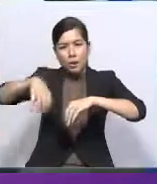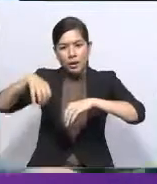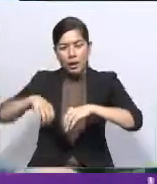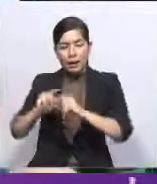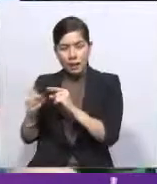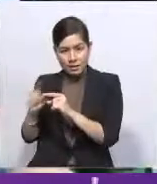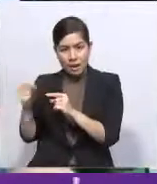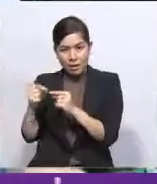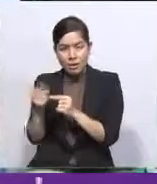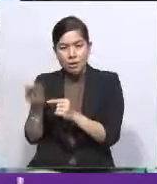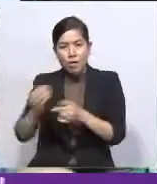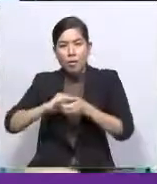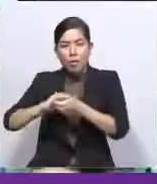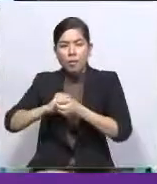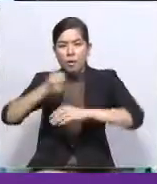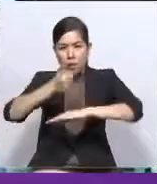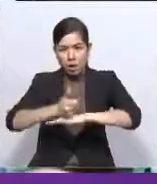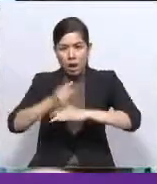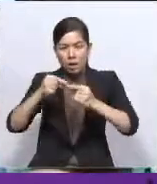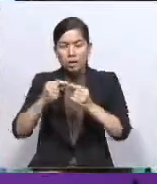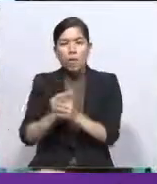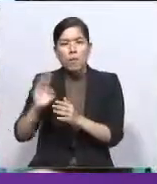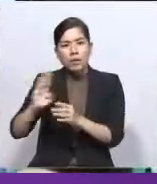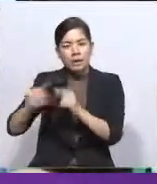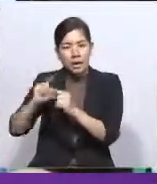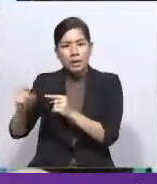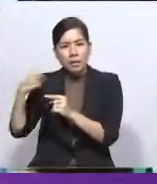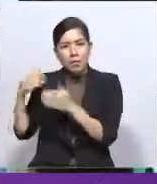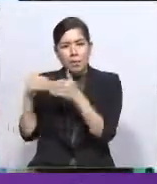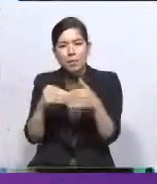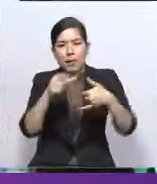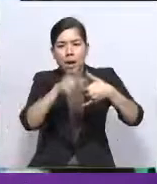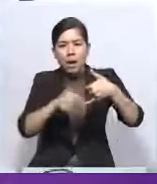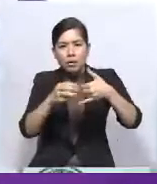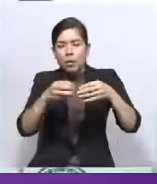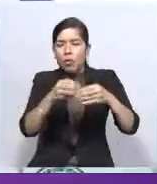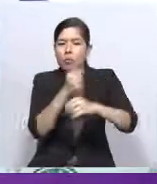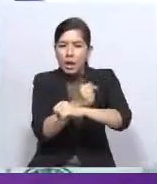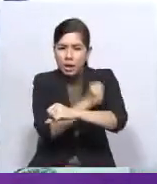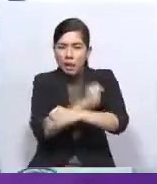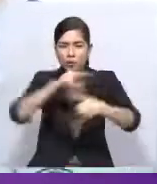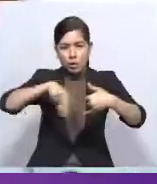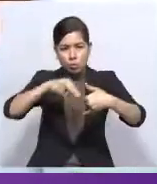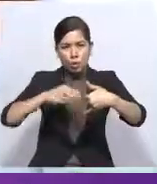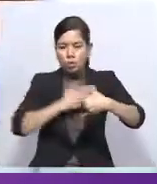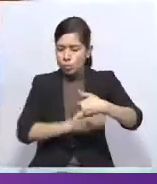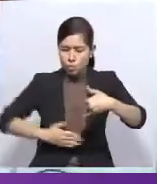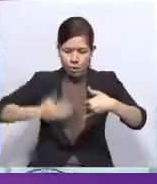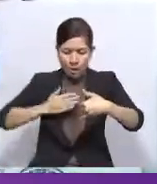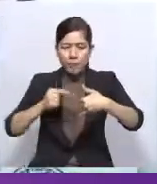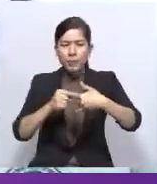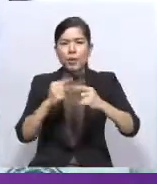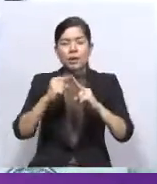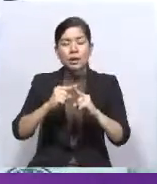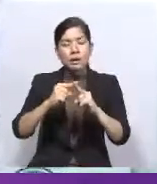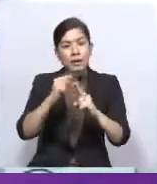จ้างครับนำแรงงานต่างด้าวมาตรวจสุขภาพภายในวันที่31มีนาคมนี้ครับ ปีนี้เนี่ยทั้งกระทร